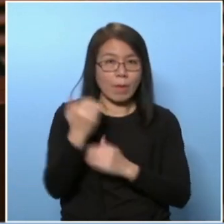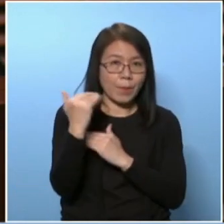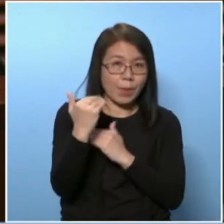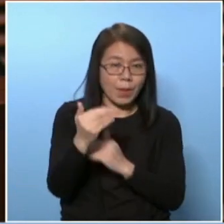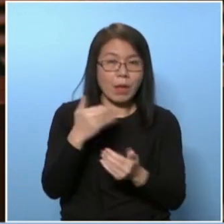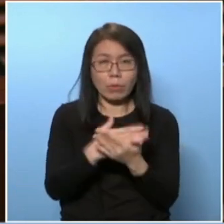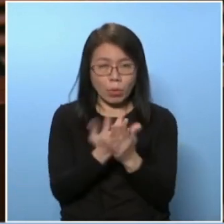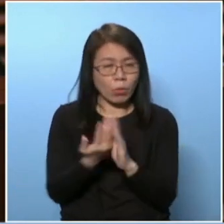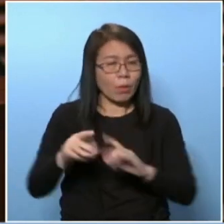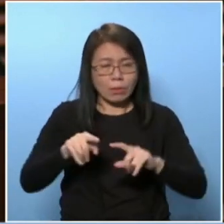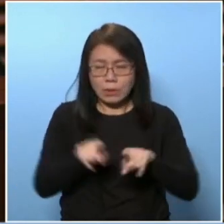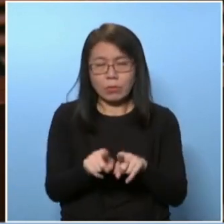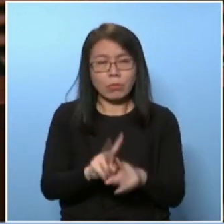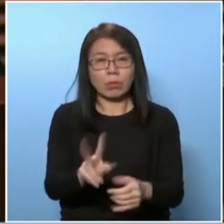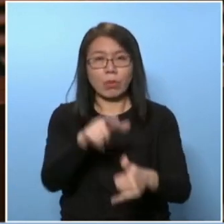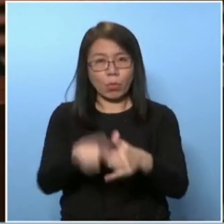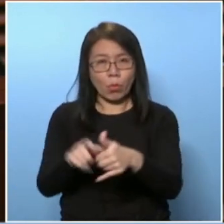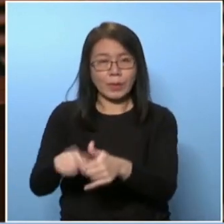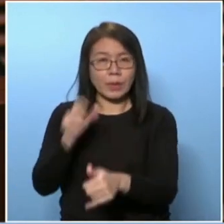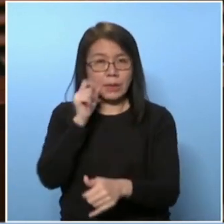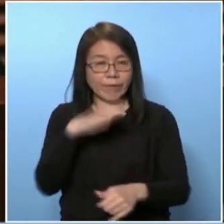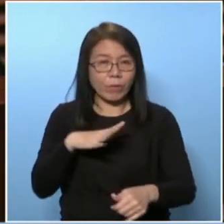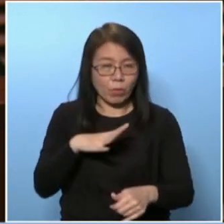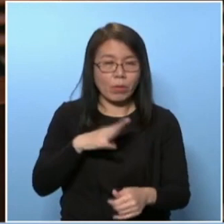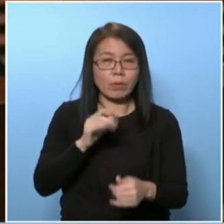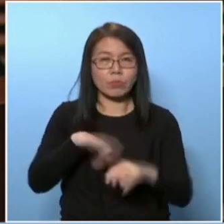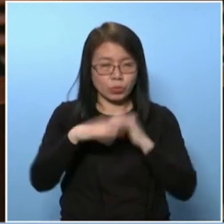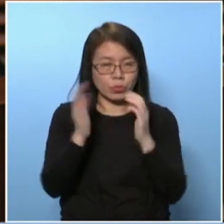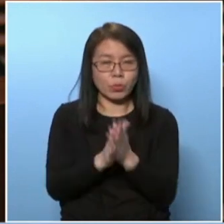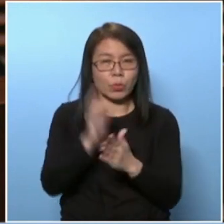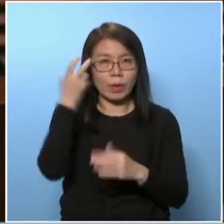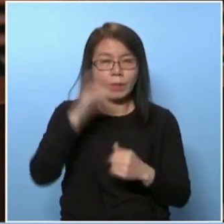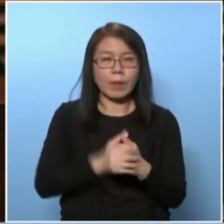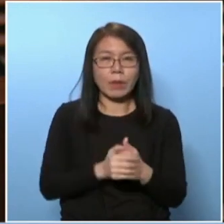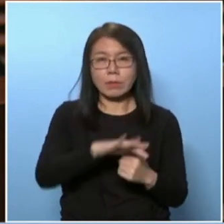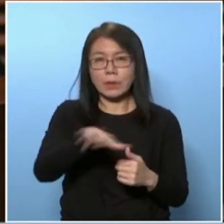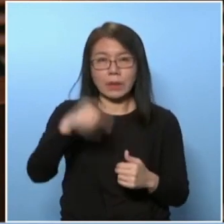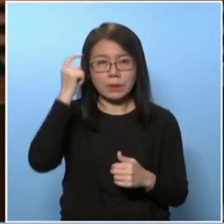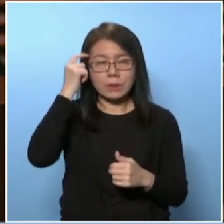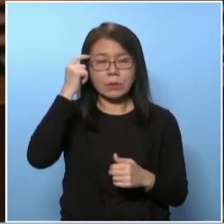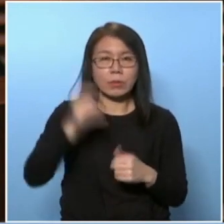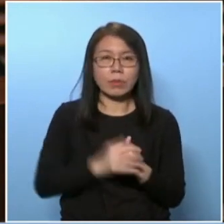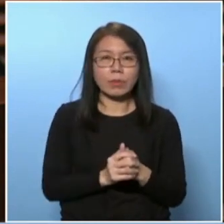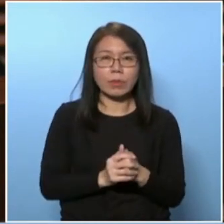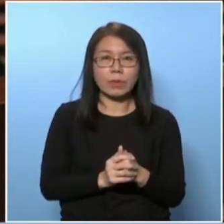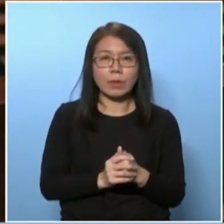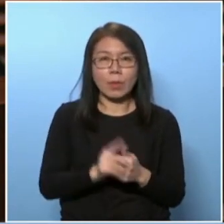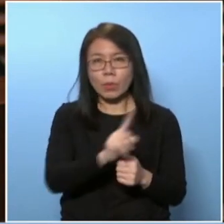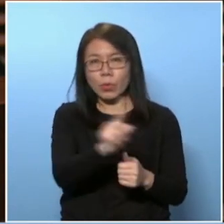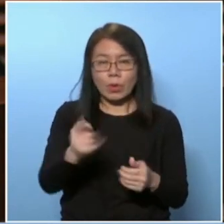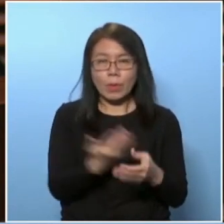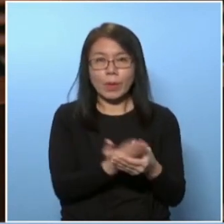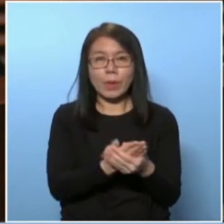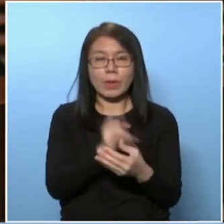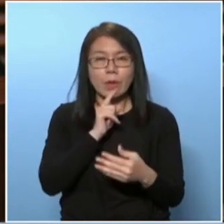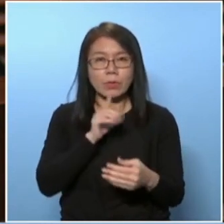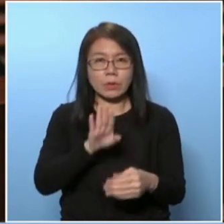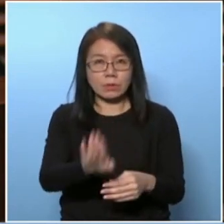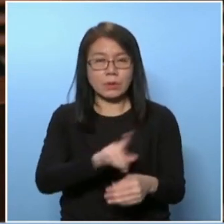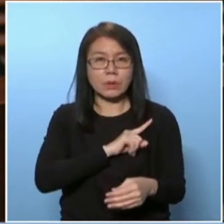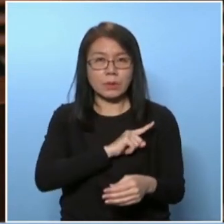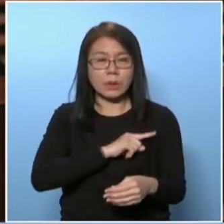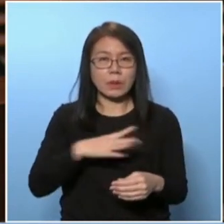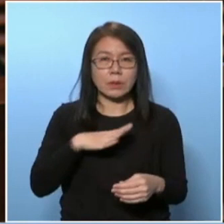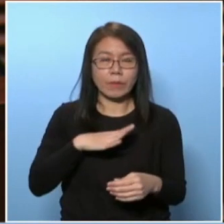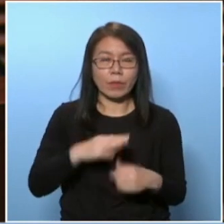有個別的情況很特殊的時候，咁呢個係整體情況，亦都大家都知道咧，每一個個案其實都有佢自己的情況，